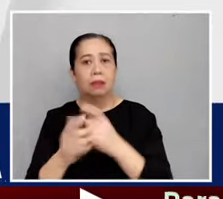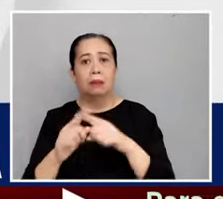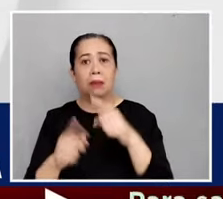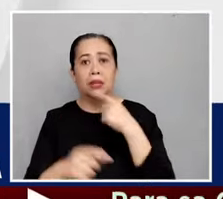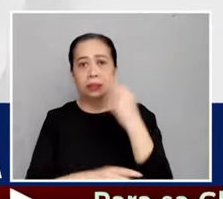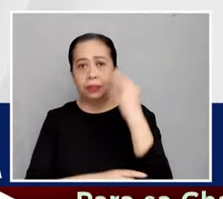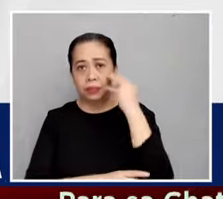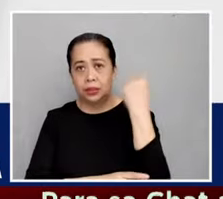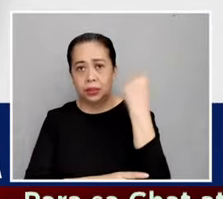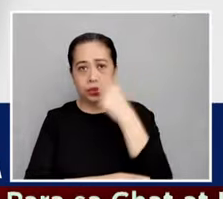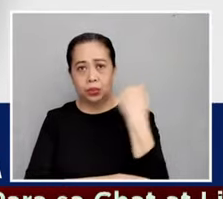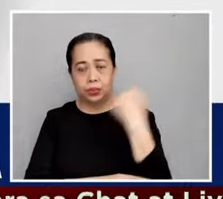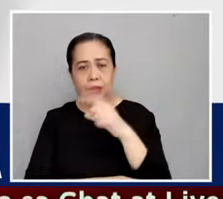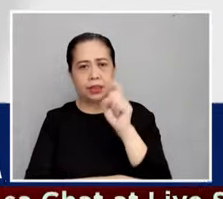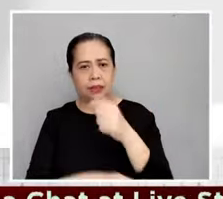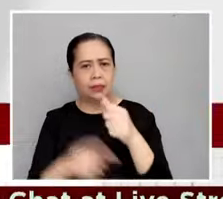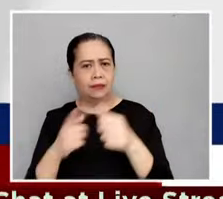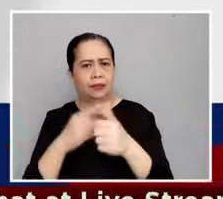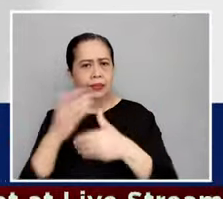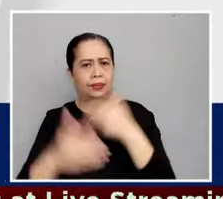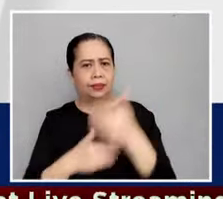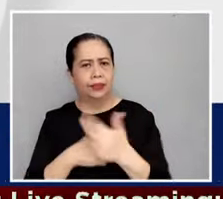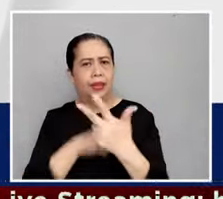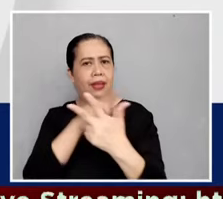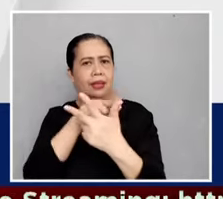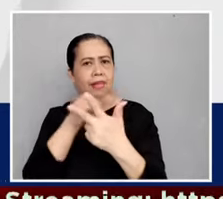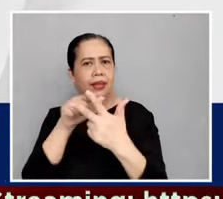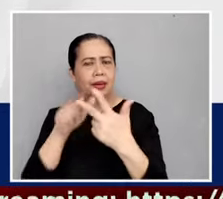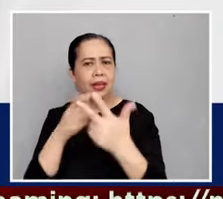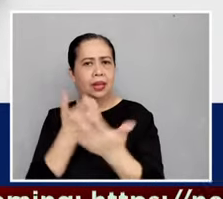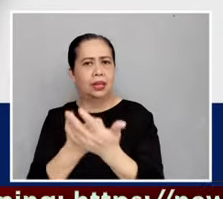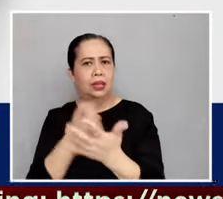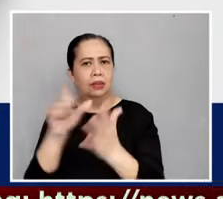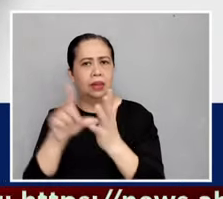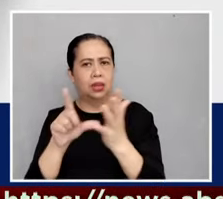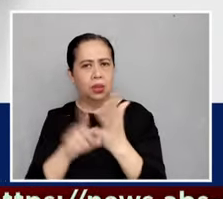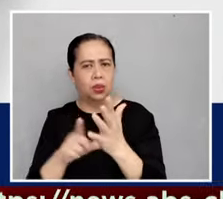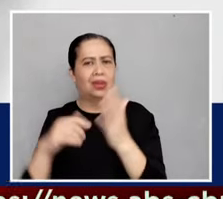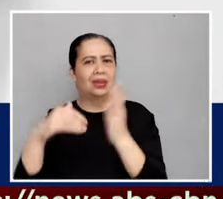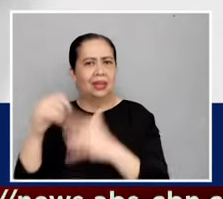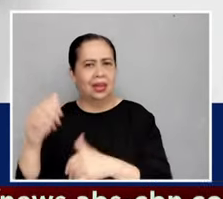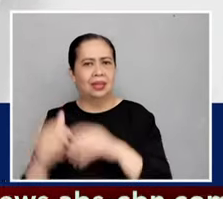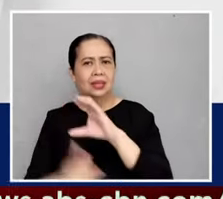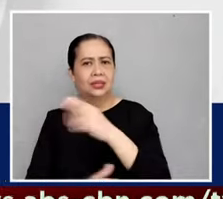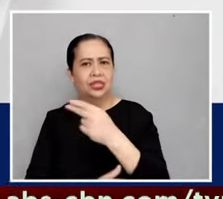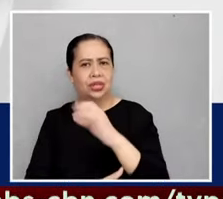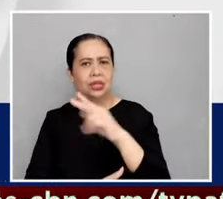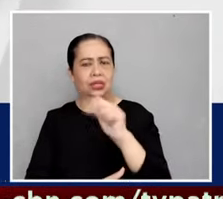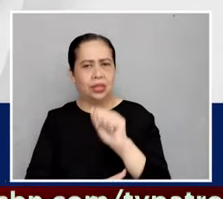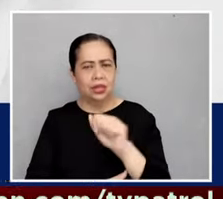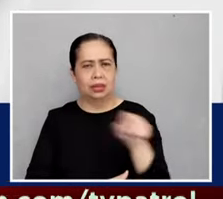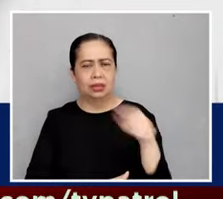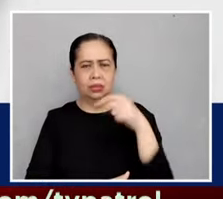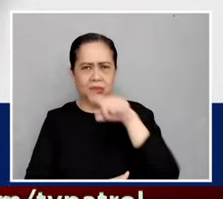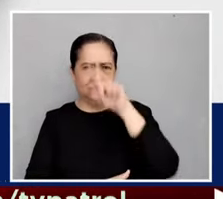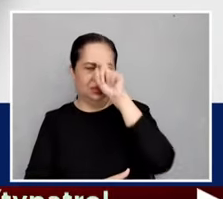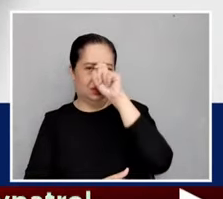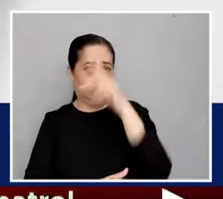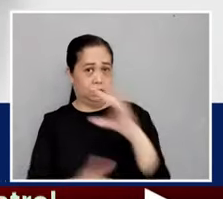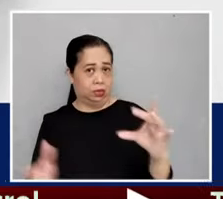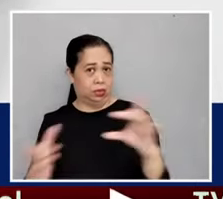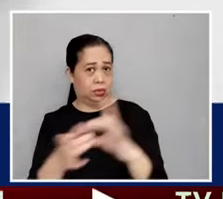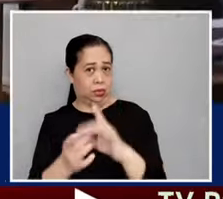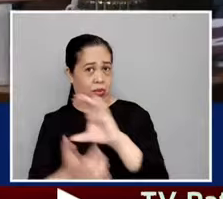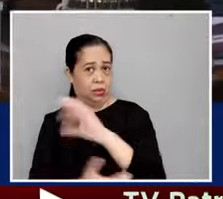Zubiri, dapat pagganahin muna ang tatlong economic laws kaysa ang tsa-tsa. Palaisipan din kay Zubiri kung konektado sa